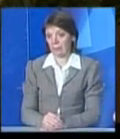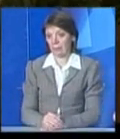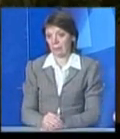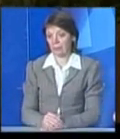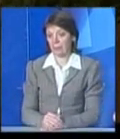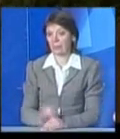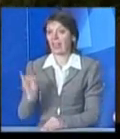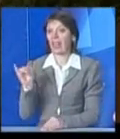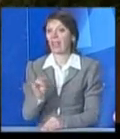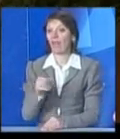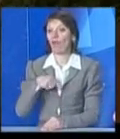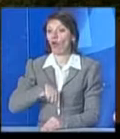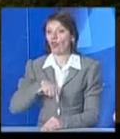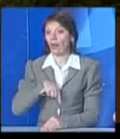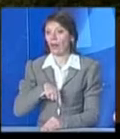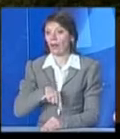І воно